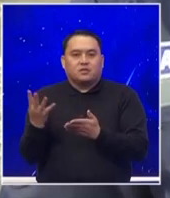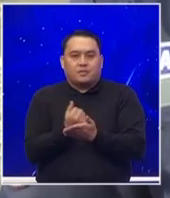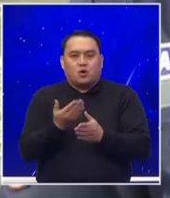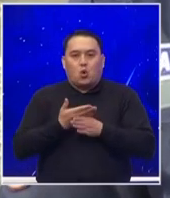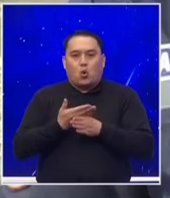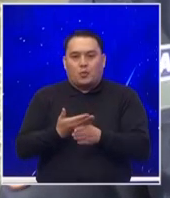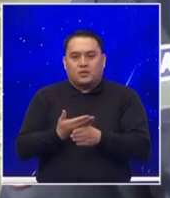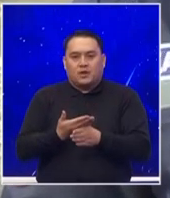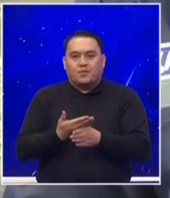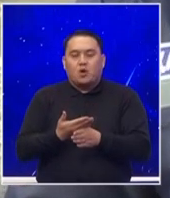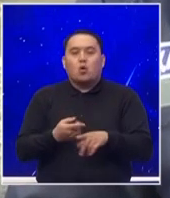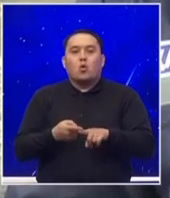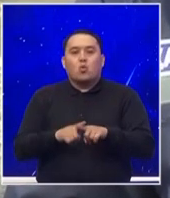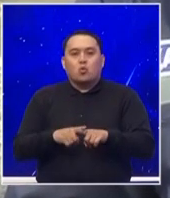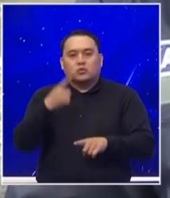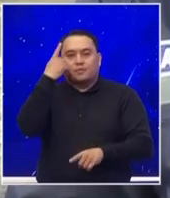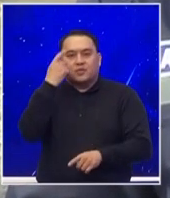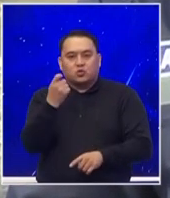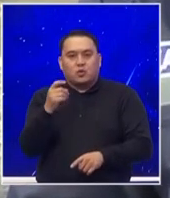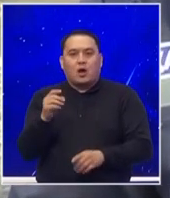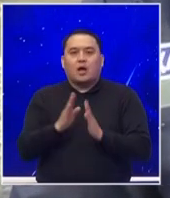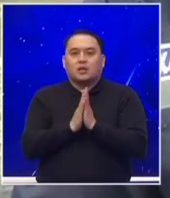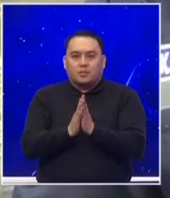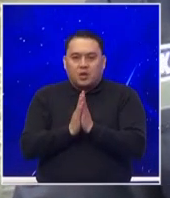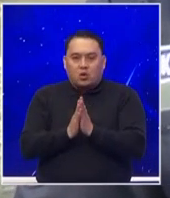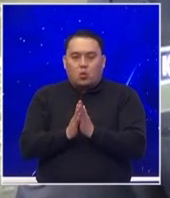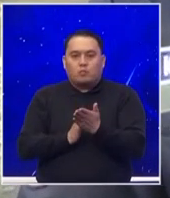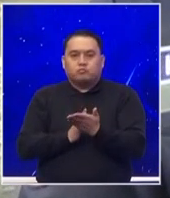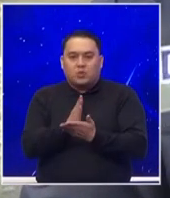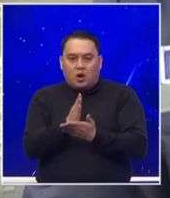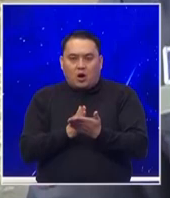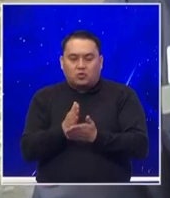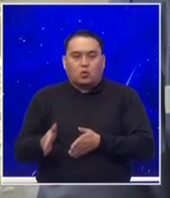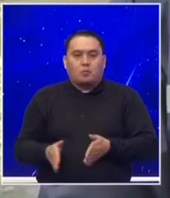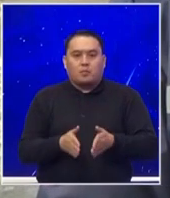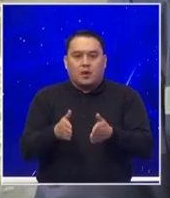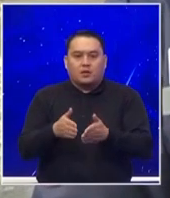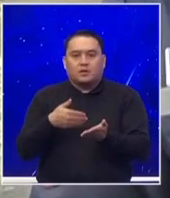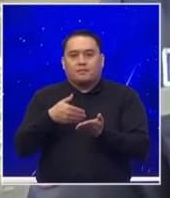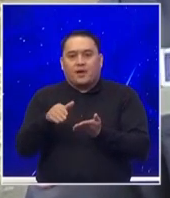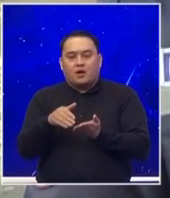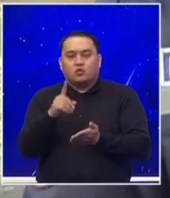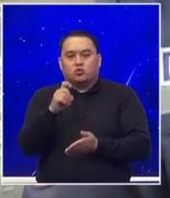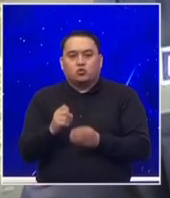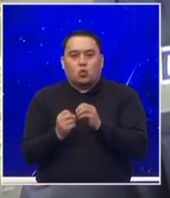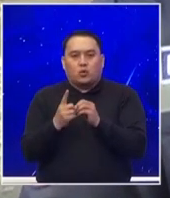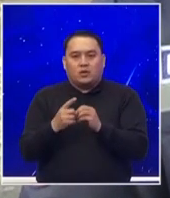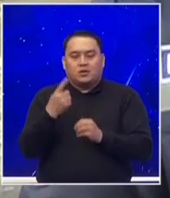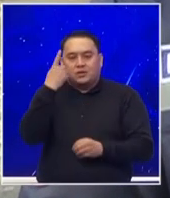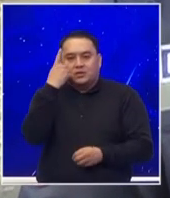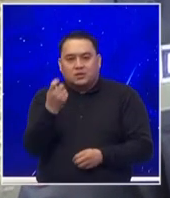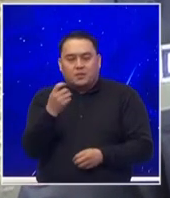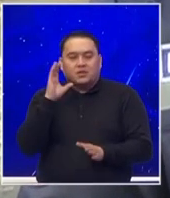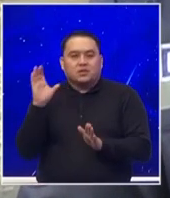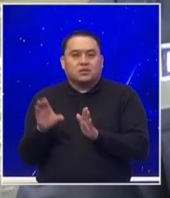көмек көрсетілді. Осы жайттерді ескере отыра, азаматтардан осы бағыттарда жол жүруден бас тартуды және 112 қызметі жіберетін